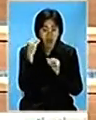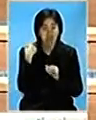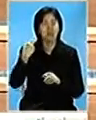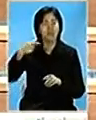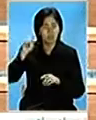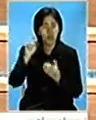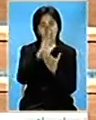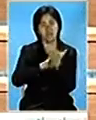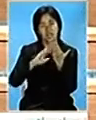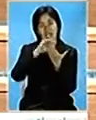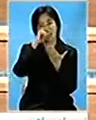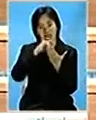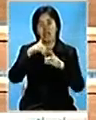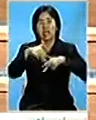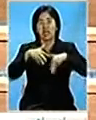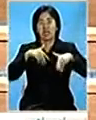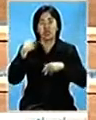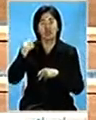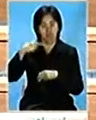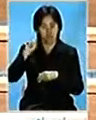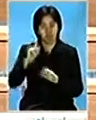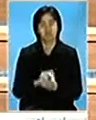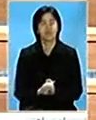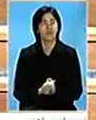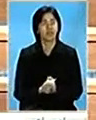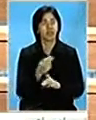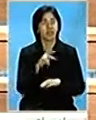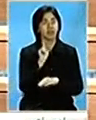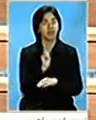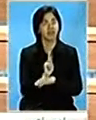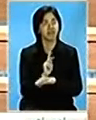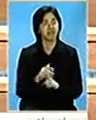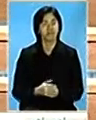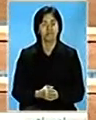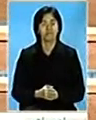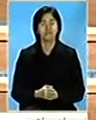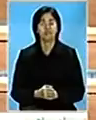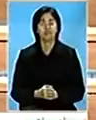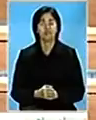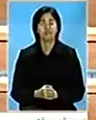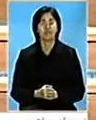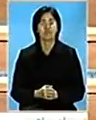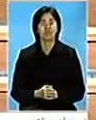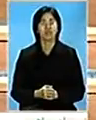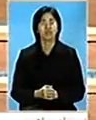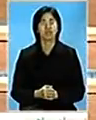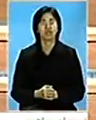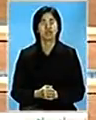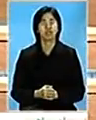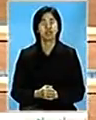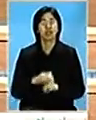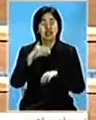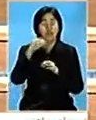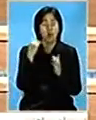ชน์ต่อประเทศชาติและประชาชนท่านประธานครับแม้ว่าจะเป็นการทำความผิดภายนอกราชอาณ